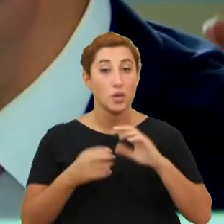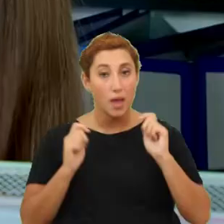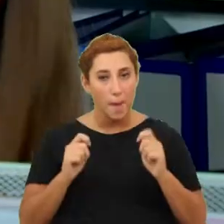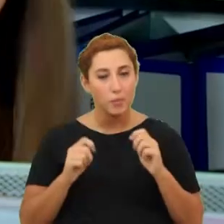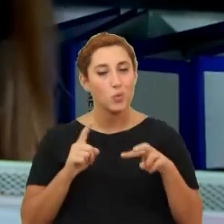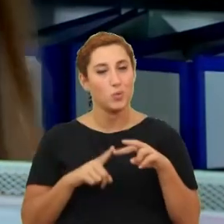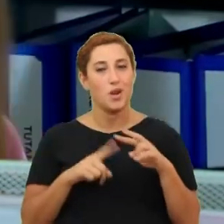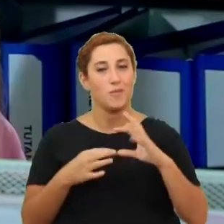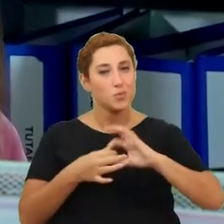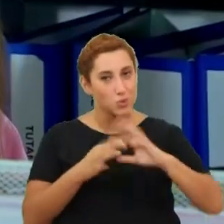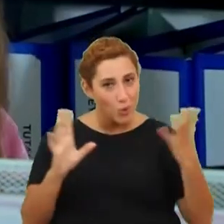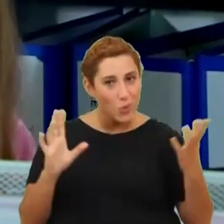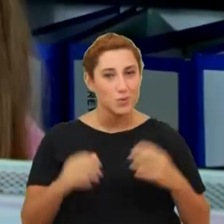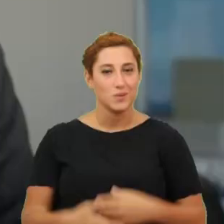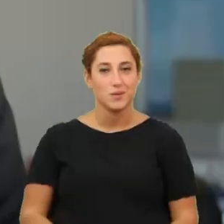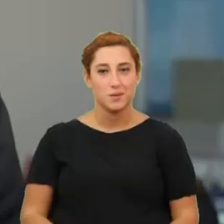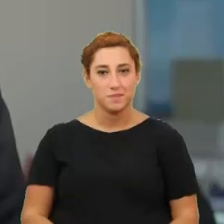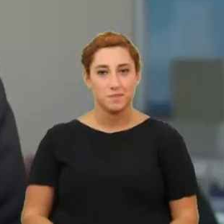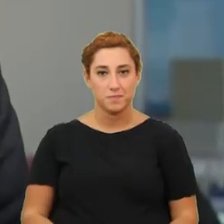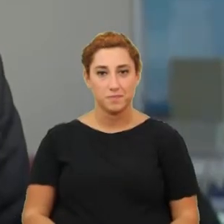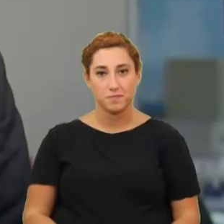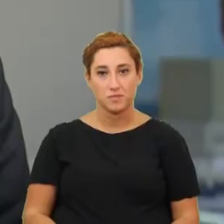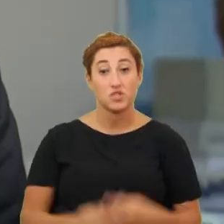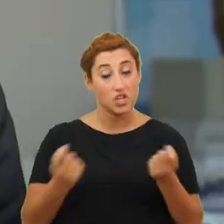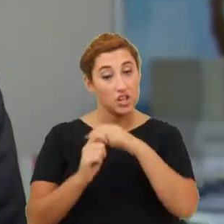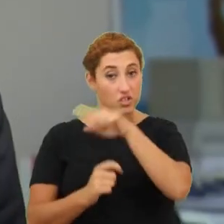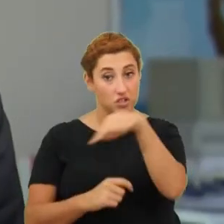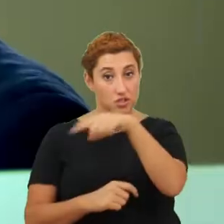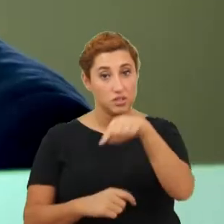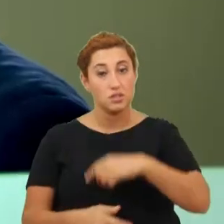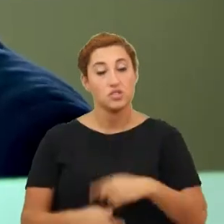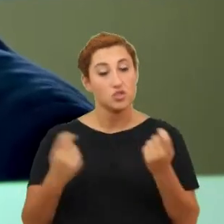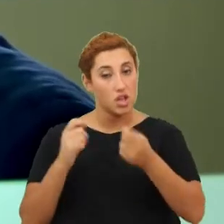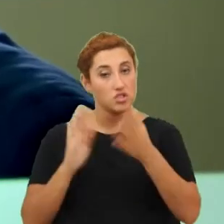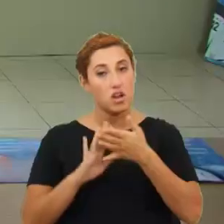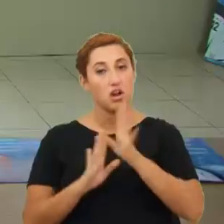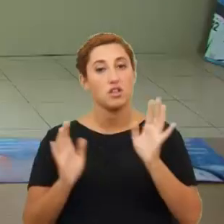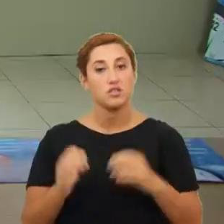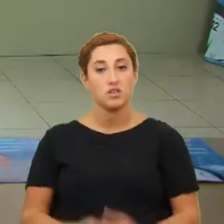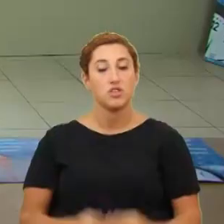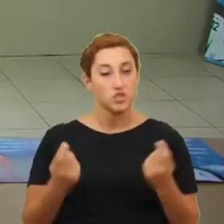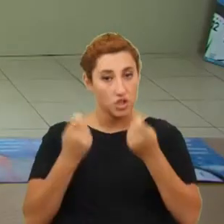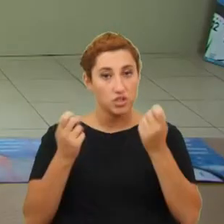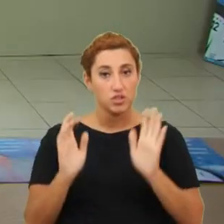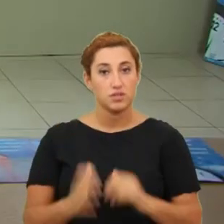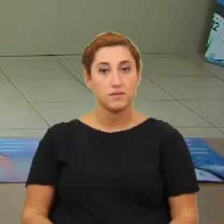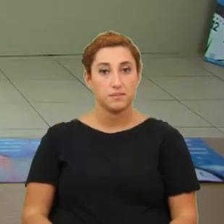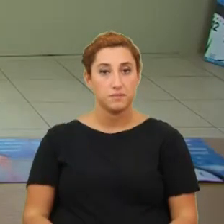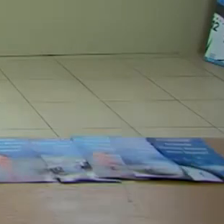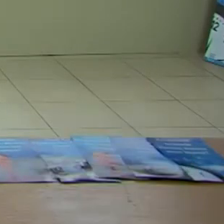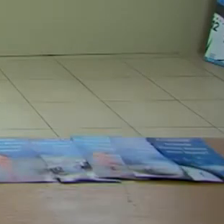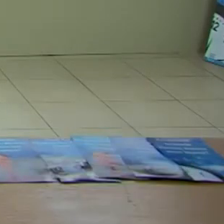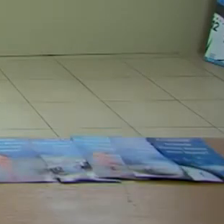Nurhan. Çöz. Çalışın siz de. Çalışın arkadaşlar. Çalışın.